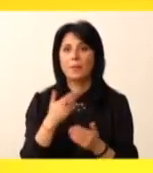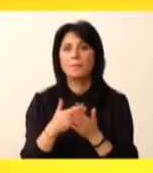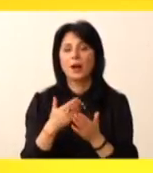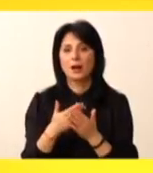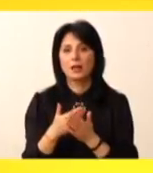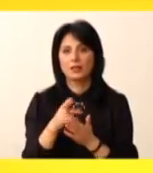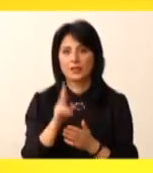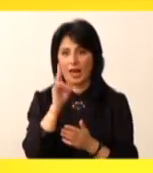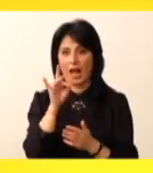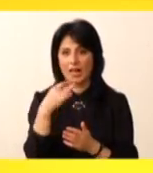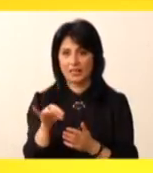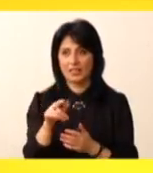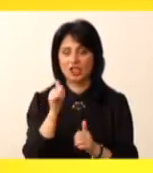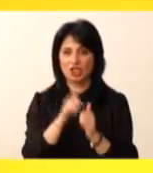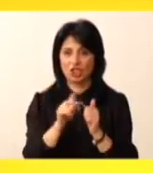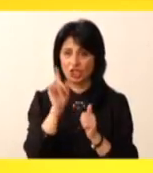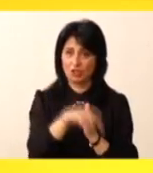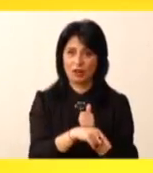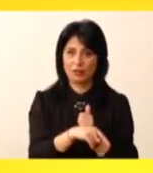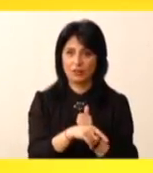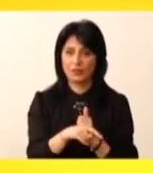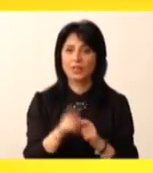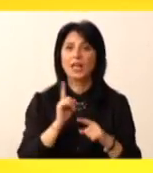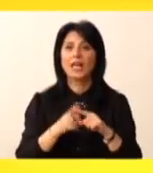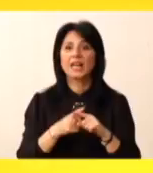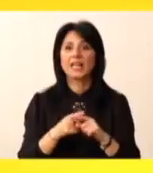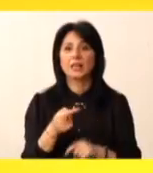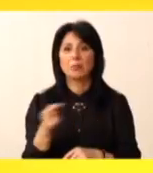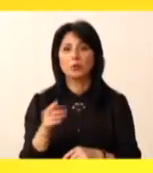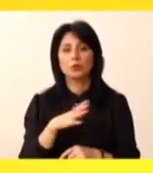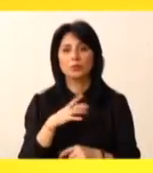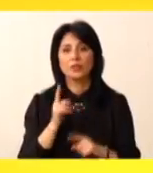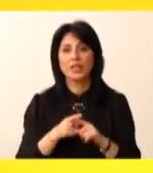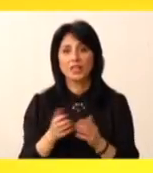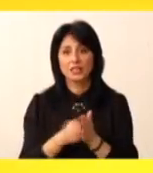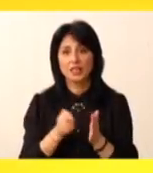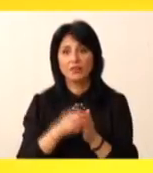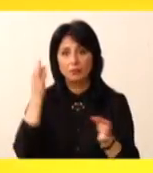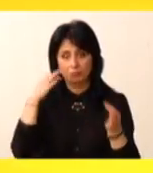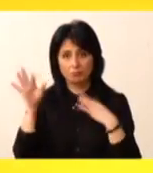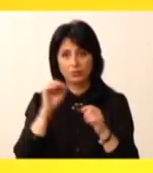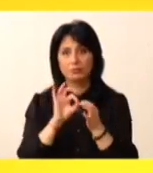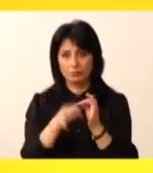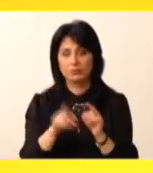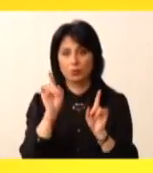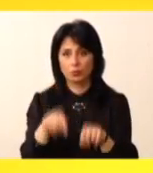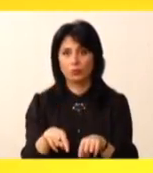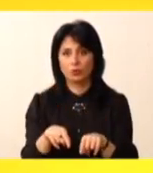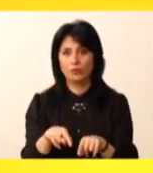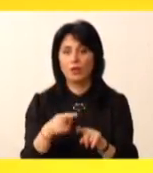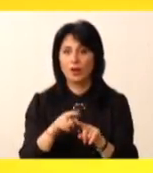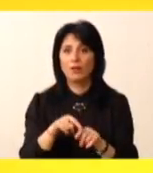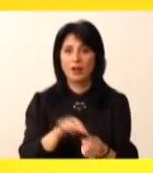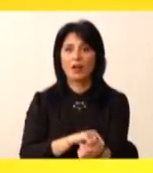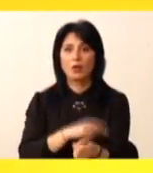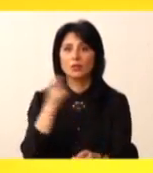მაგალითად, კალციუმზე ხშირად რკინამ შეიძლება გამოიწვიოს და რკინის ნაკლებობა თმების და ფრჩხილების დაზიანება, აი